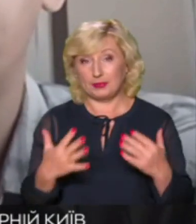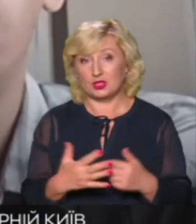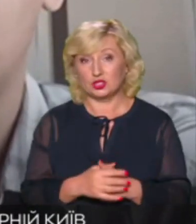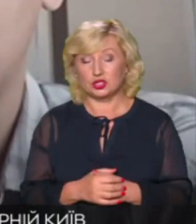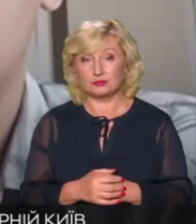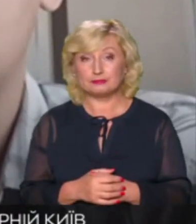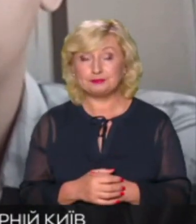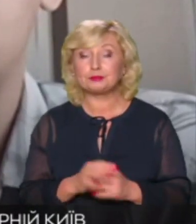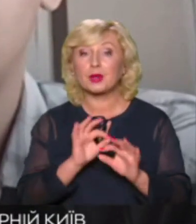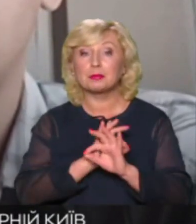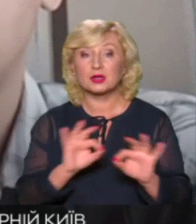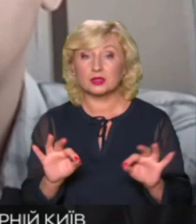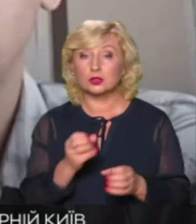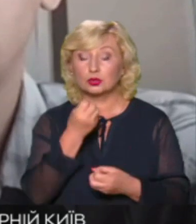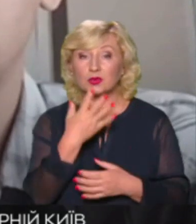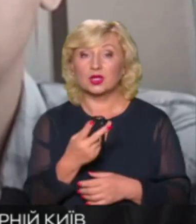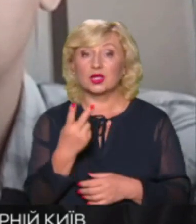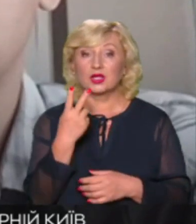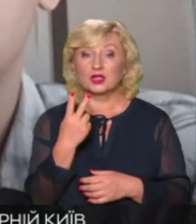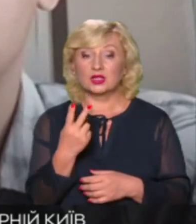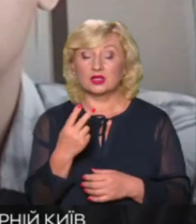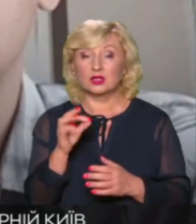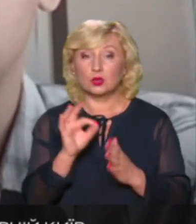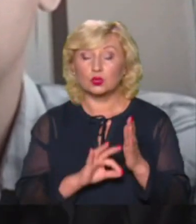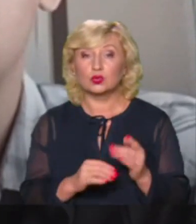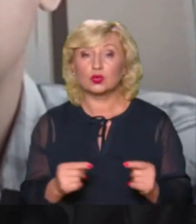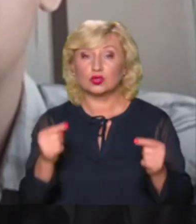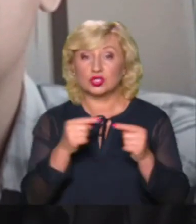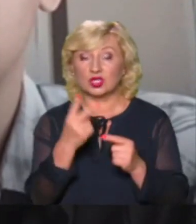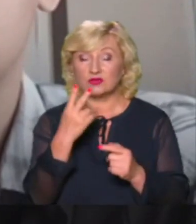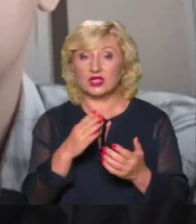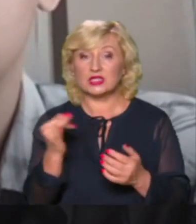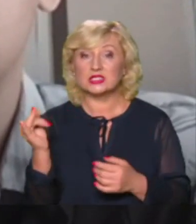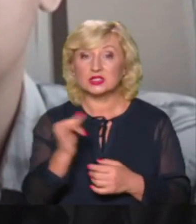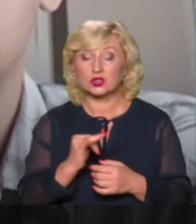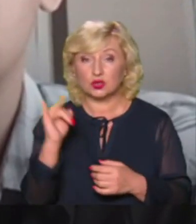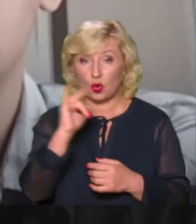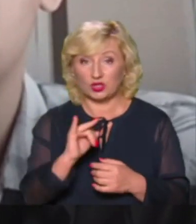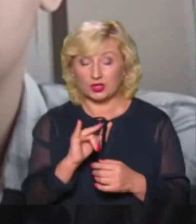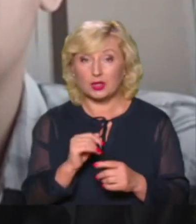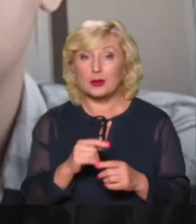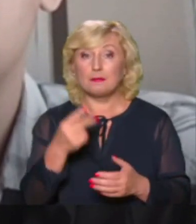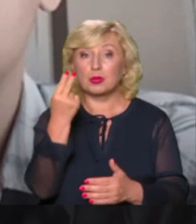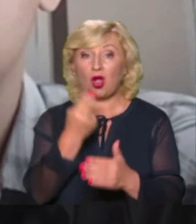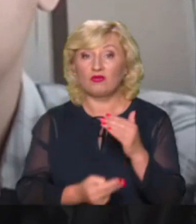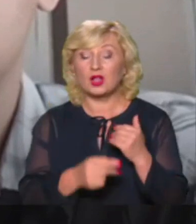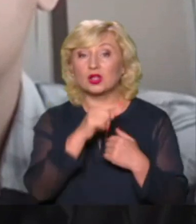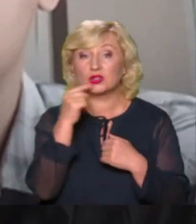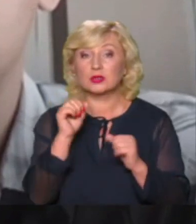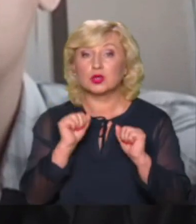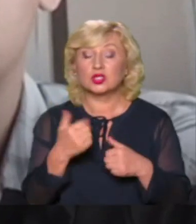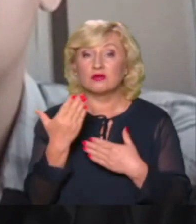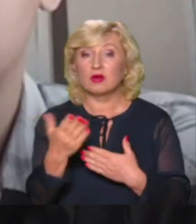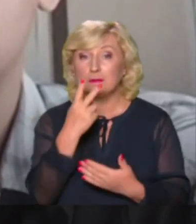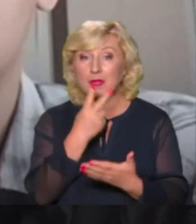момент. Прекрасно. Добре. Два одразу уточнюючі історії. Ви кажете, що провал Росії. Можливо, ви маєте на